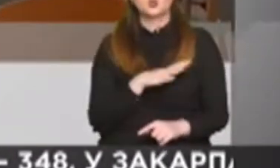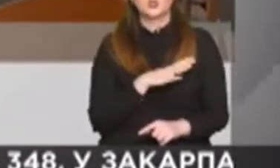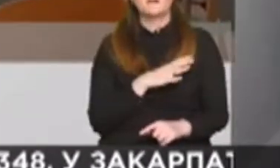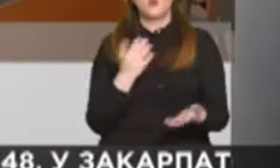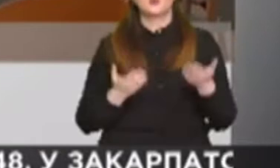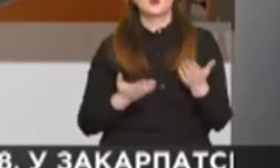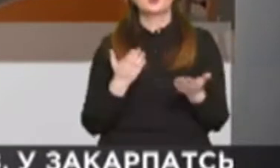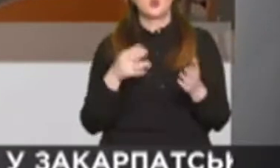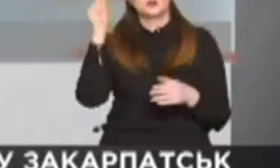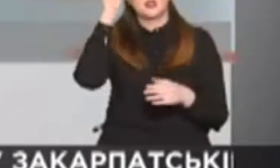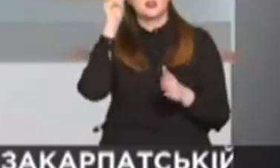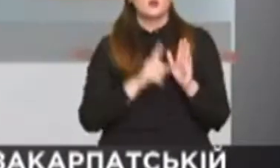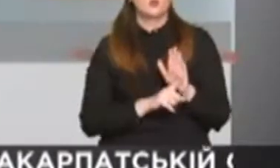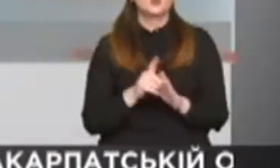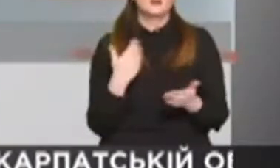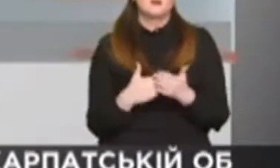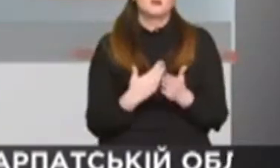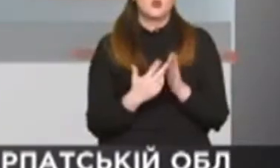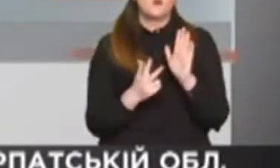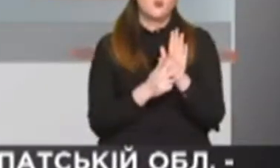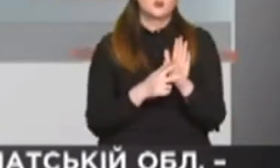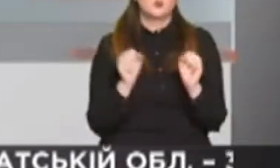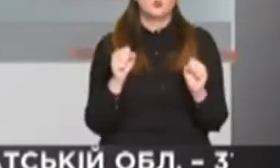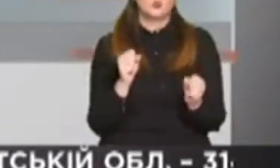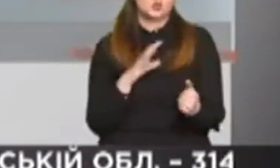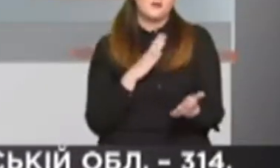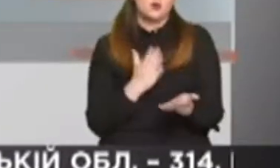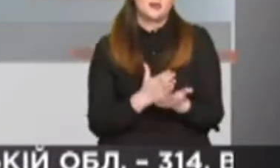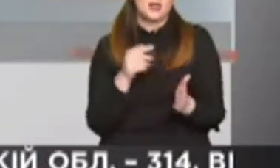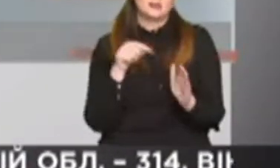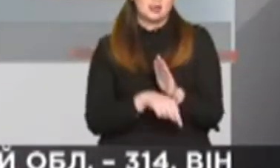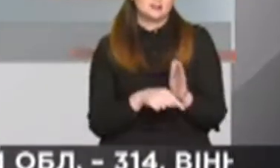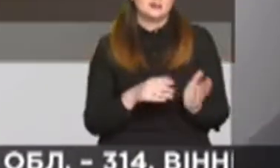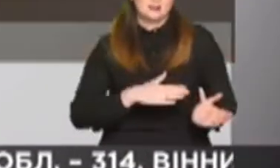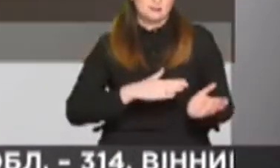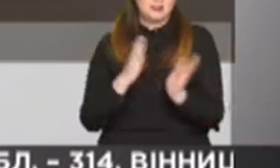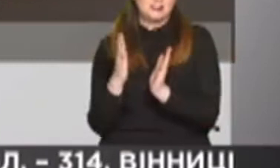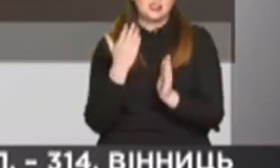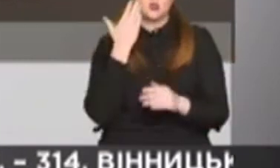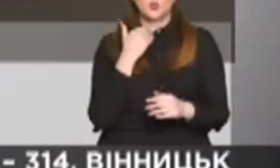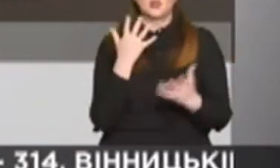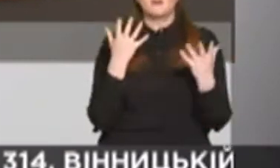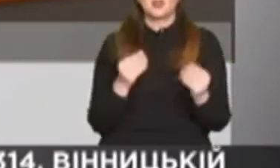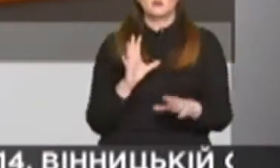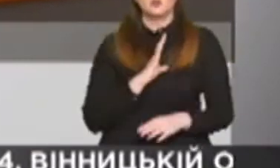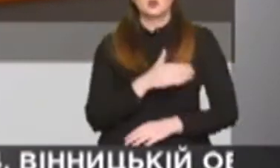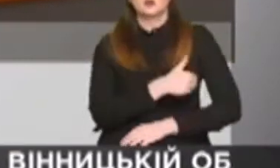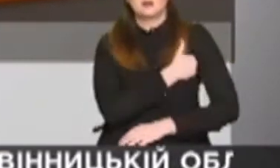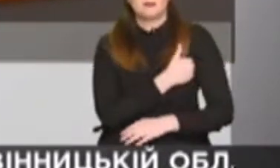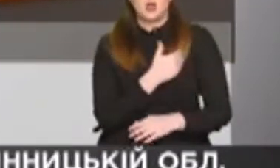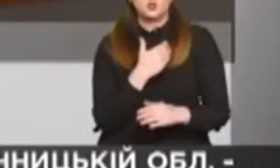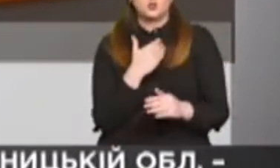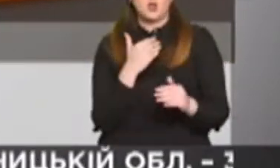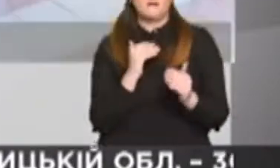якщо заняття починаються там, наприклад, о 8, можливо, є сенс трошки їх змістити, щоб коли в день буде температура трошки